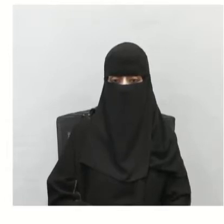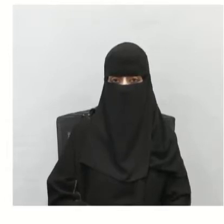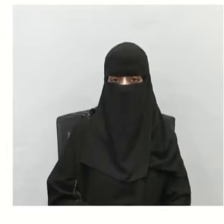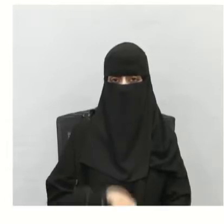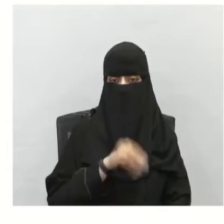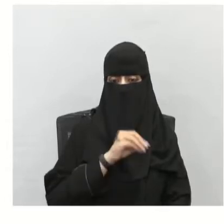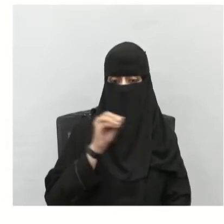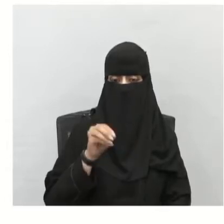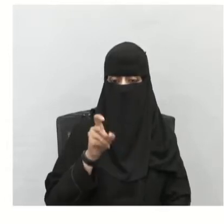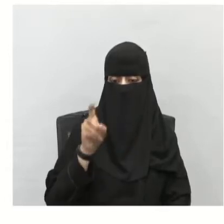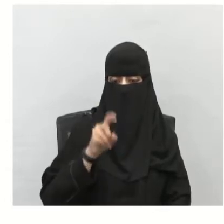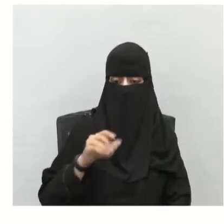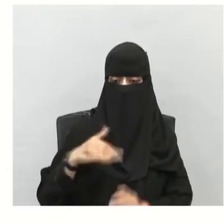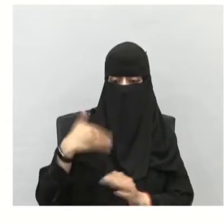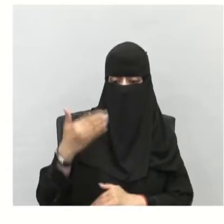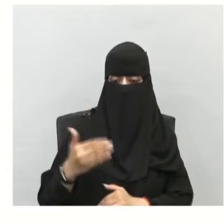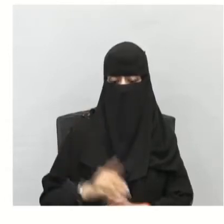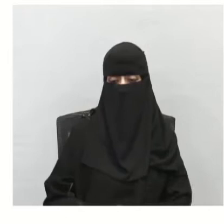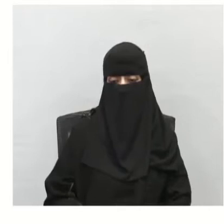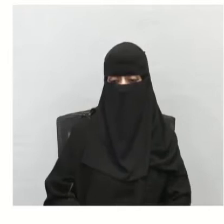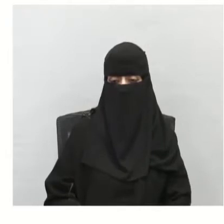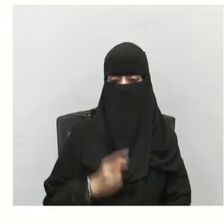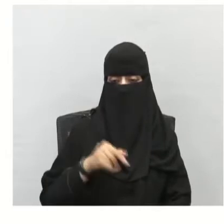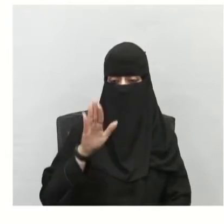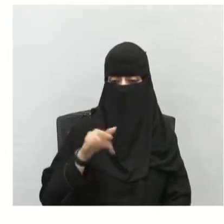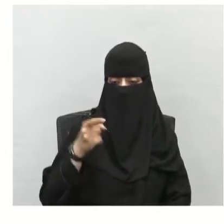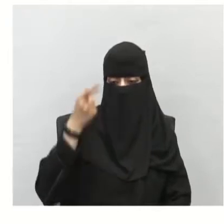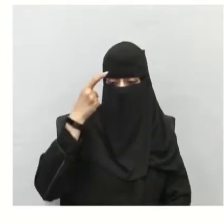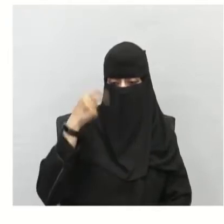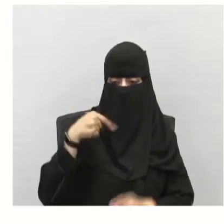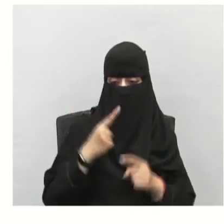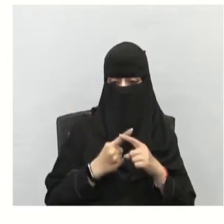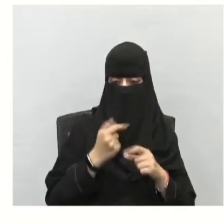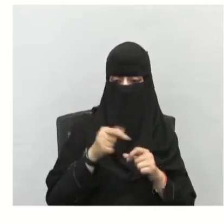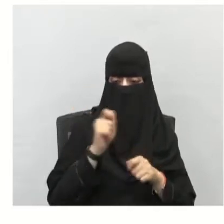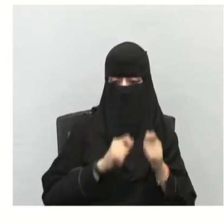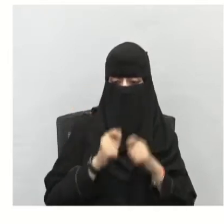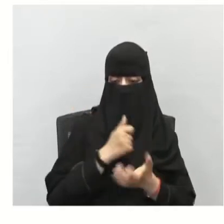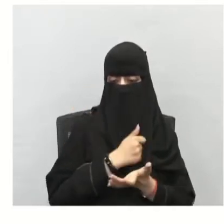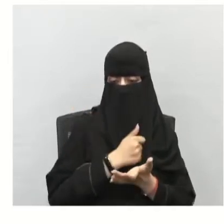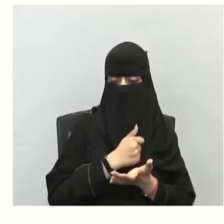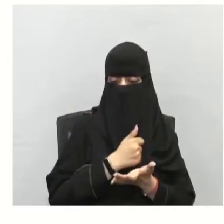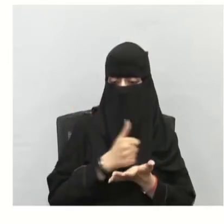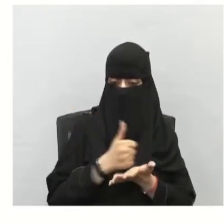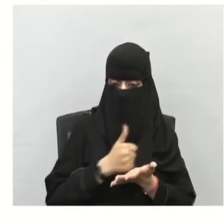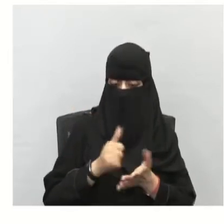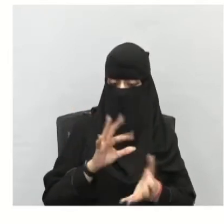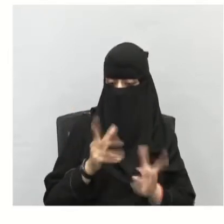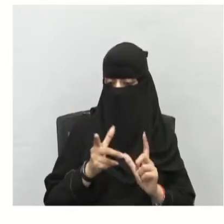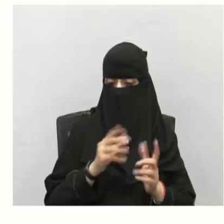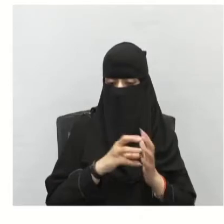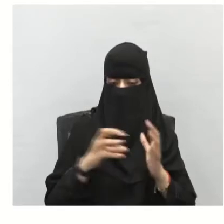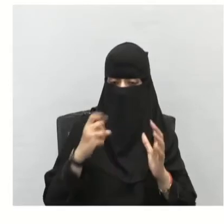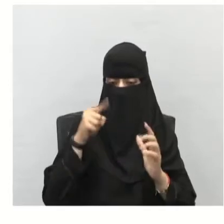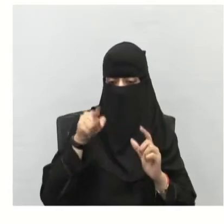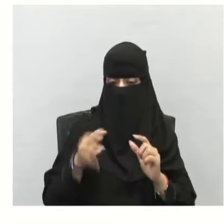ننتقل أيضا إلى سؤال آخر. أجد ناتج الضرب مستعمل الأنماط أو النماذج إذا لزم الأمر.